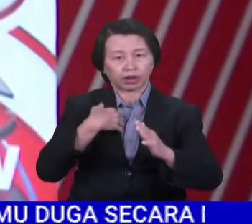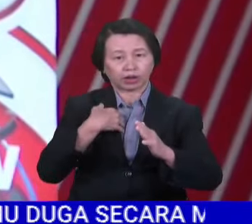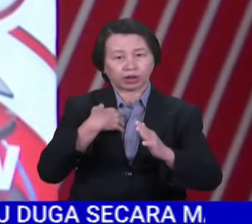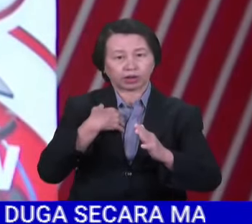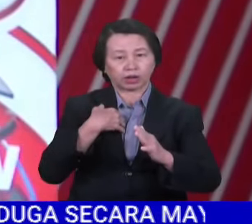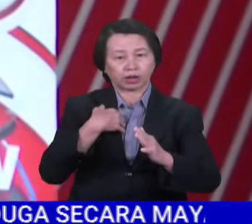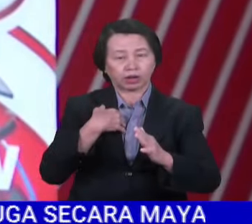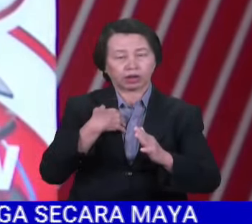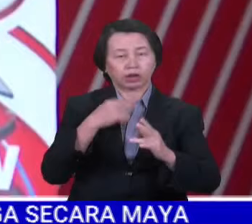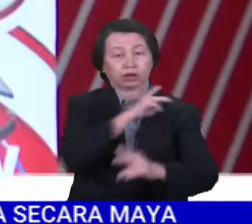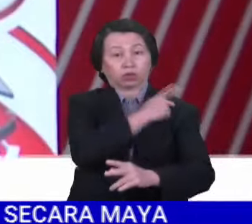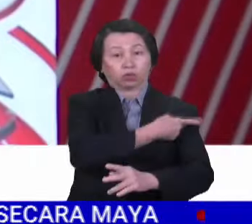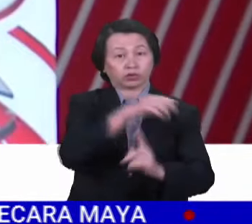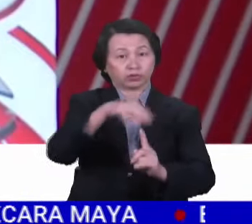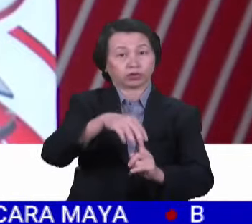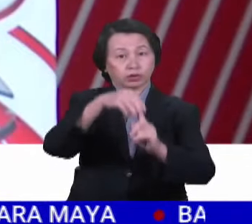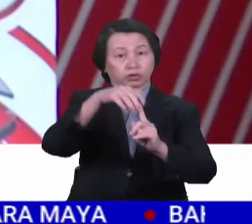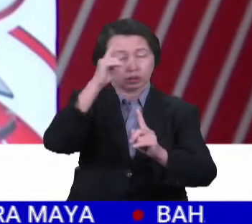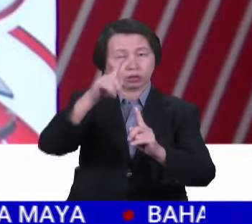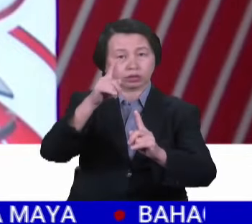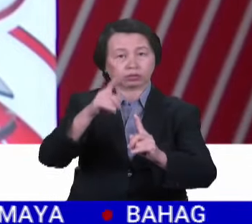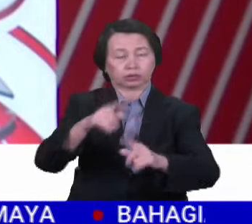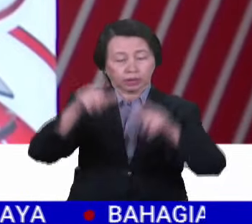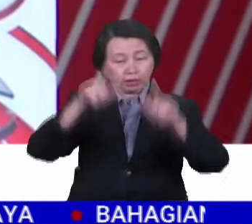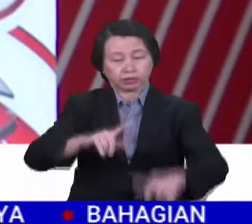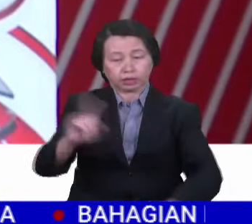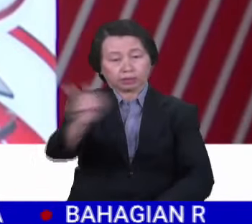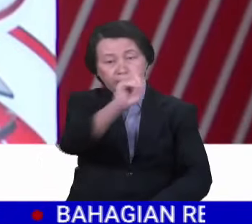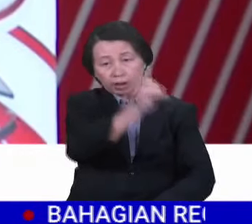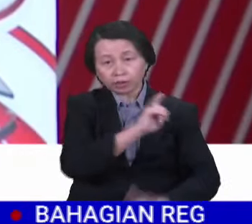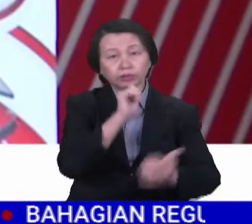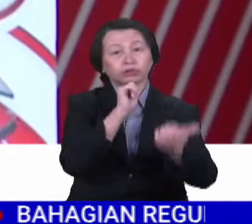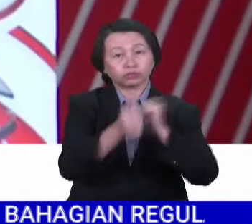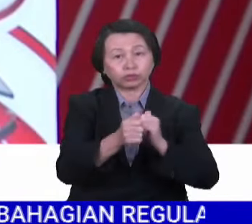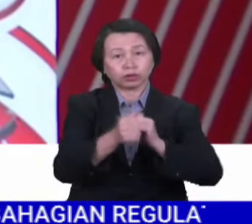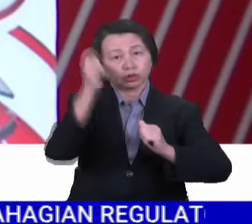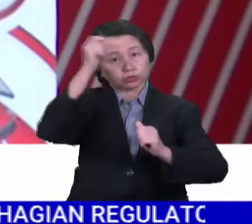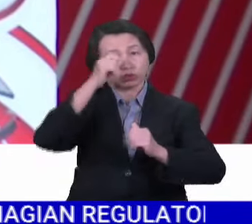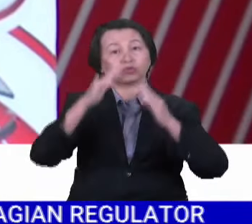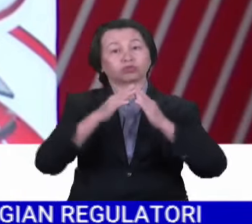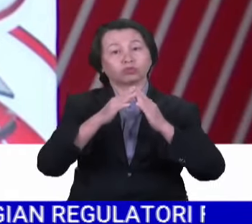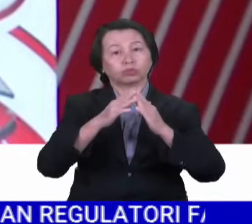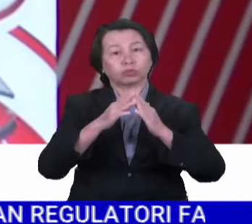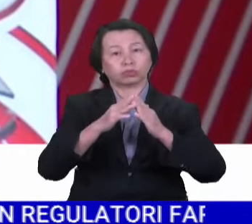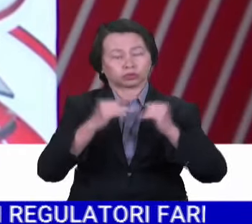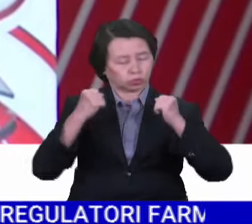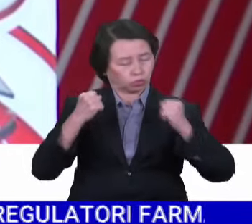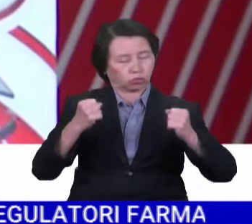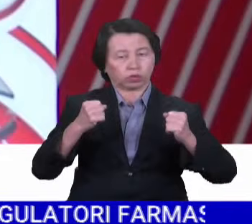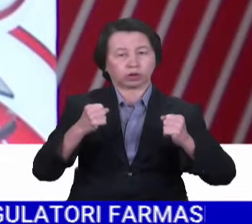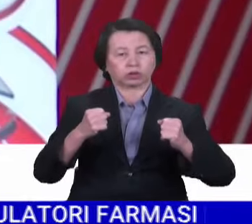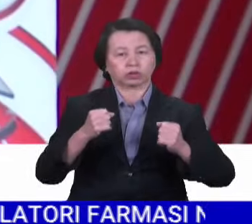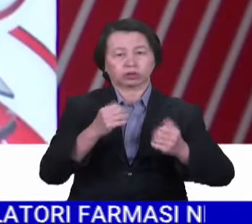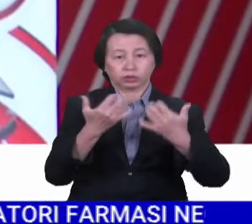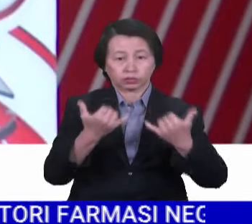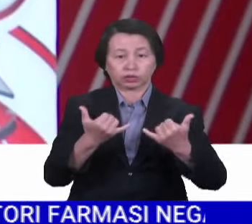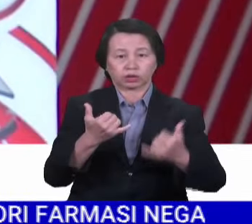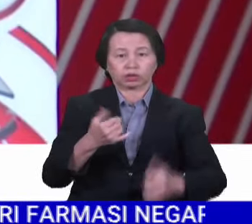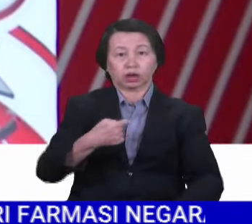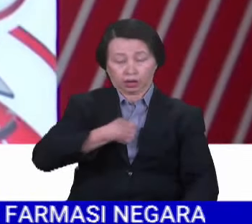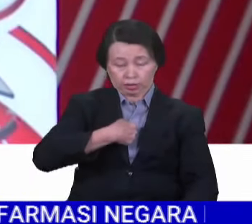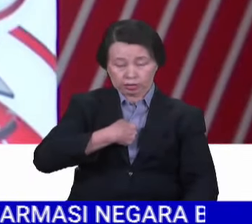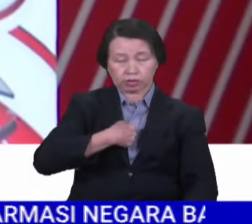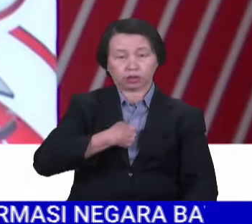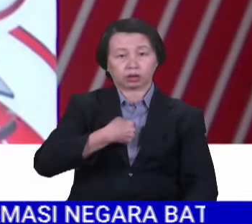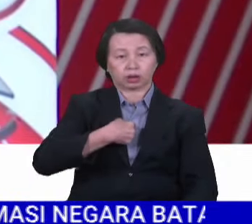seistimewa untuk meletakkan sukai manajer yang tuan rumah memang kekuatan kali sekarang watching